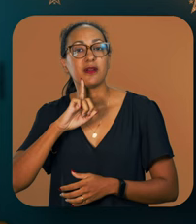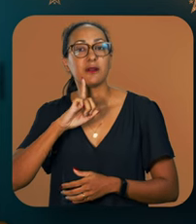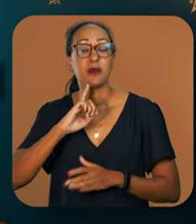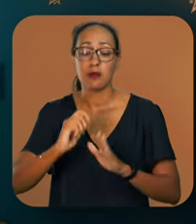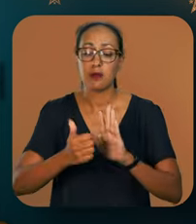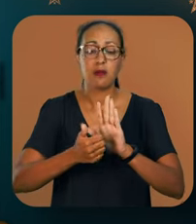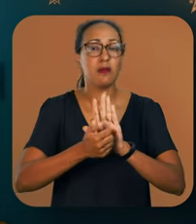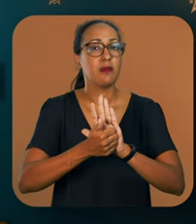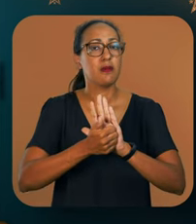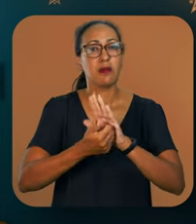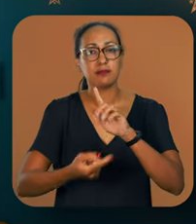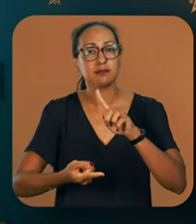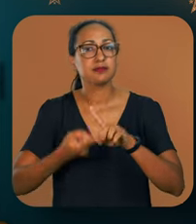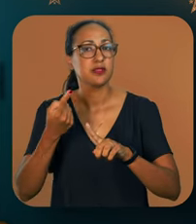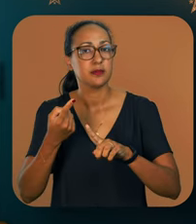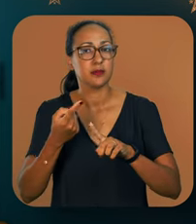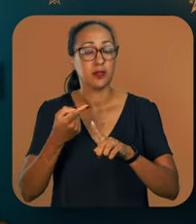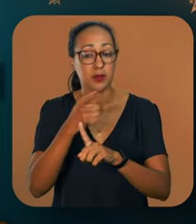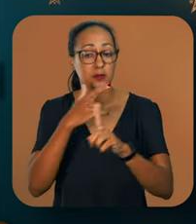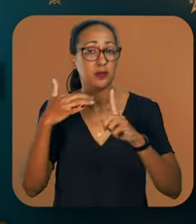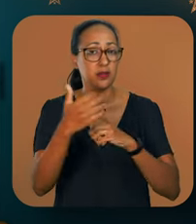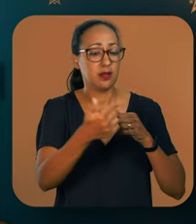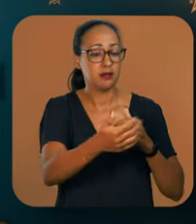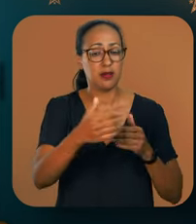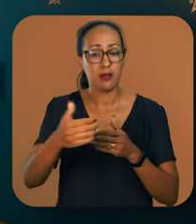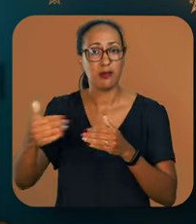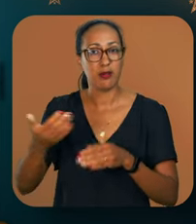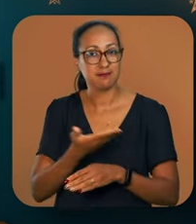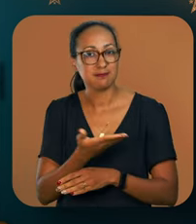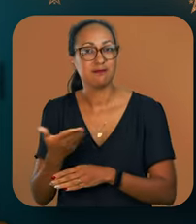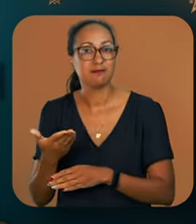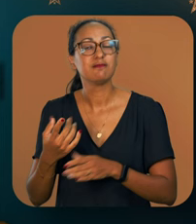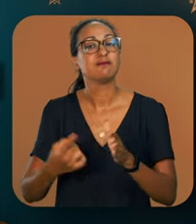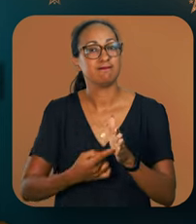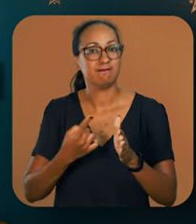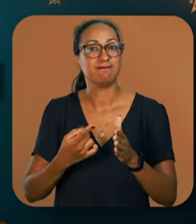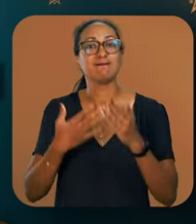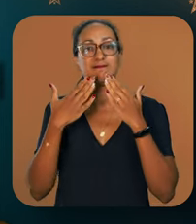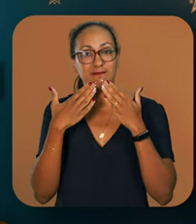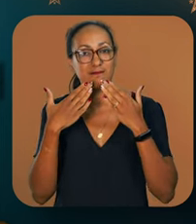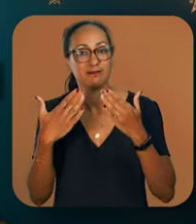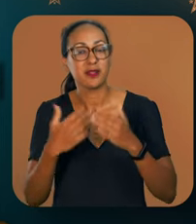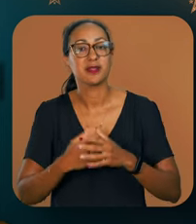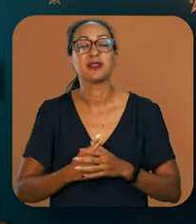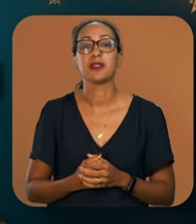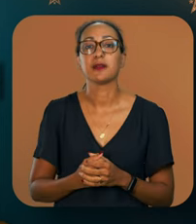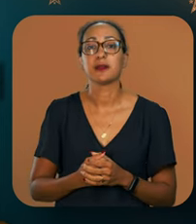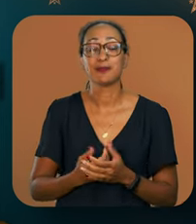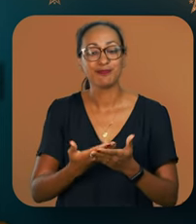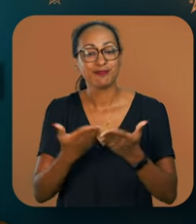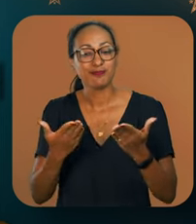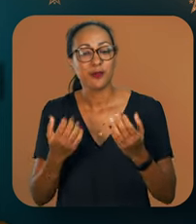rôle capital dans tous les domaines de notre société je redis encore merci votre force